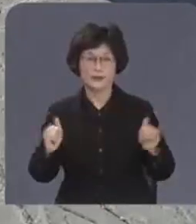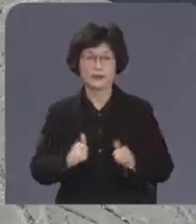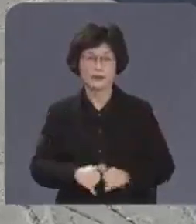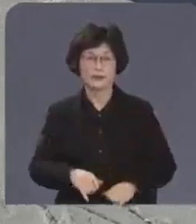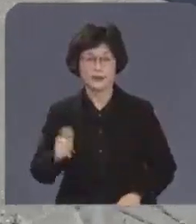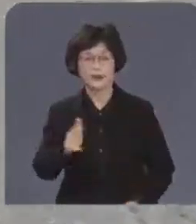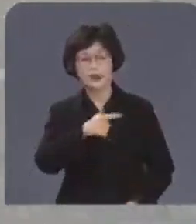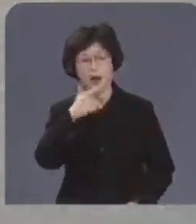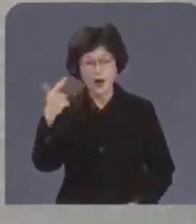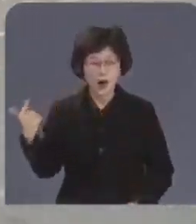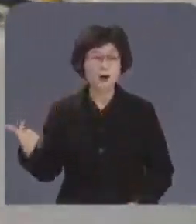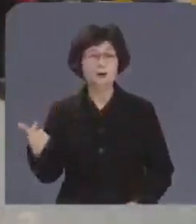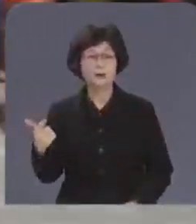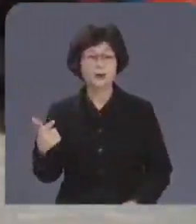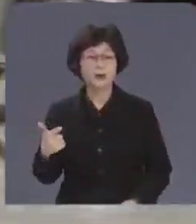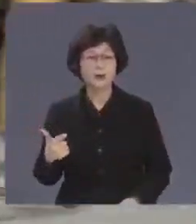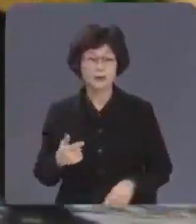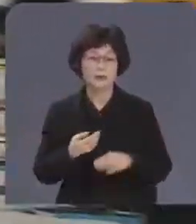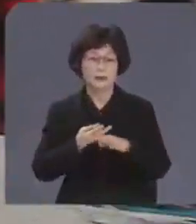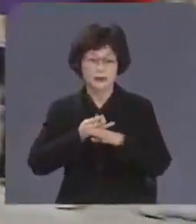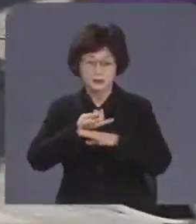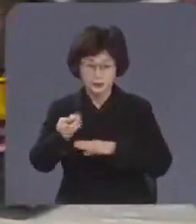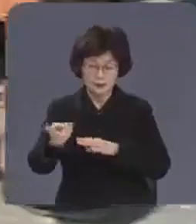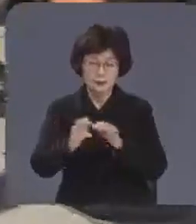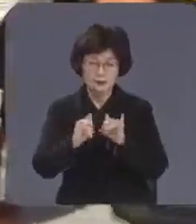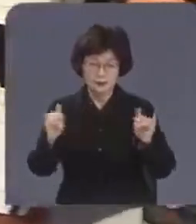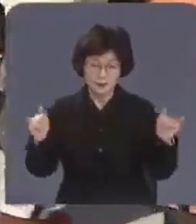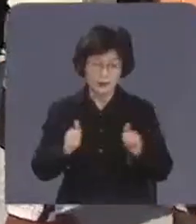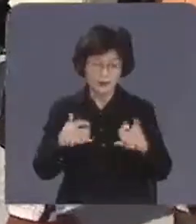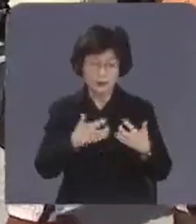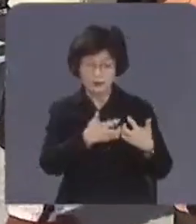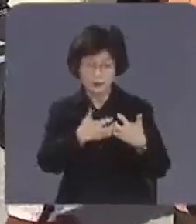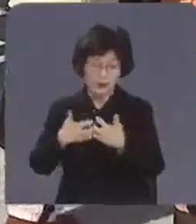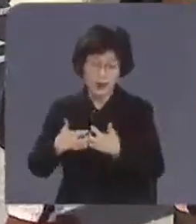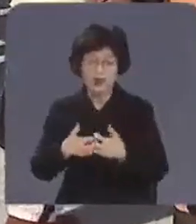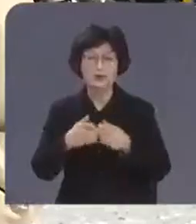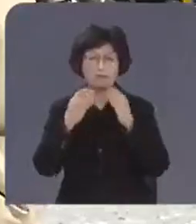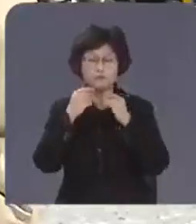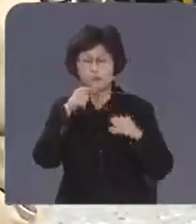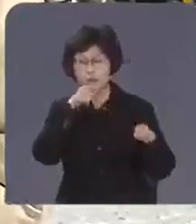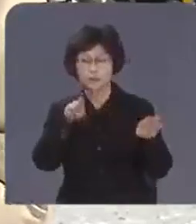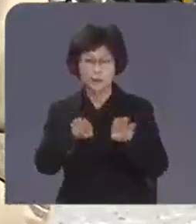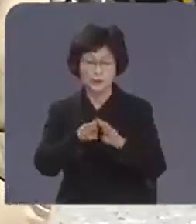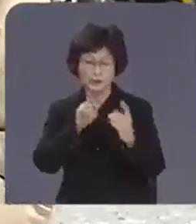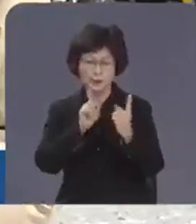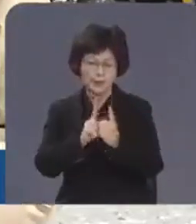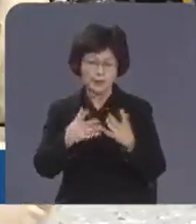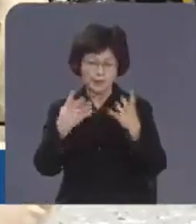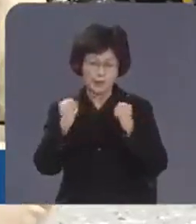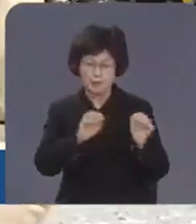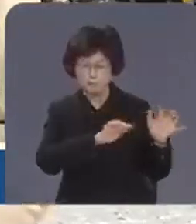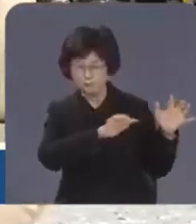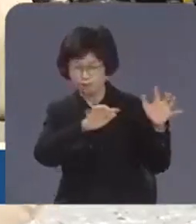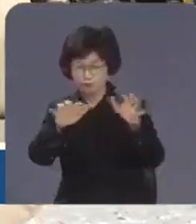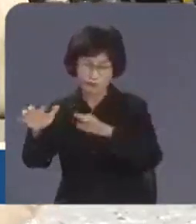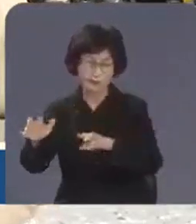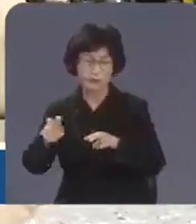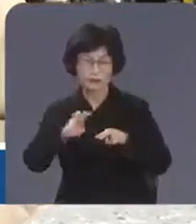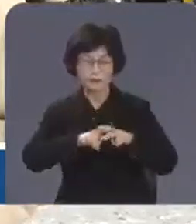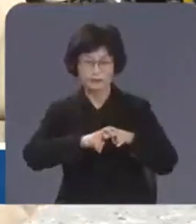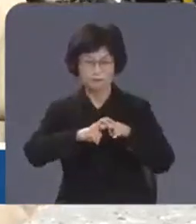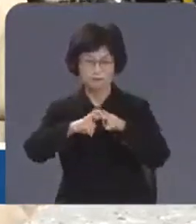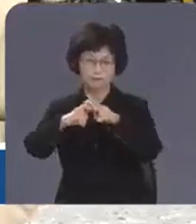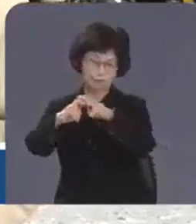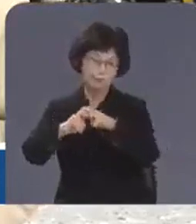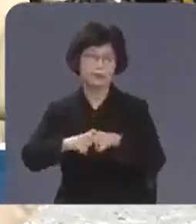하루 스키장은 그야말로 인산인해를 이뤘습니다. 주말을 맞아 이렇게 많은 방문객이 몰리면서 리프트 대기